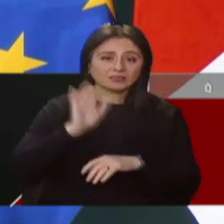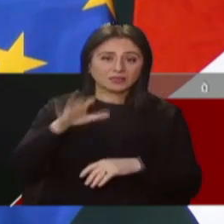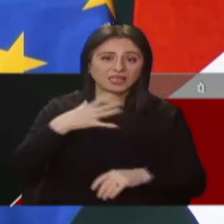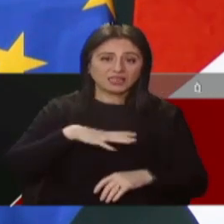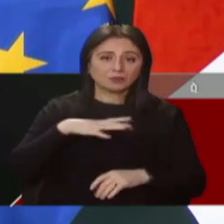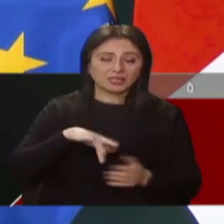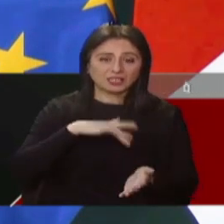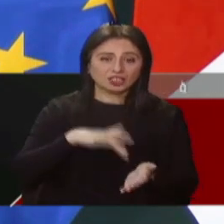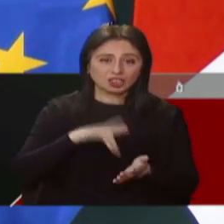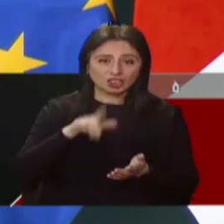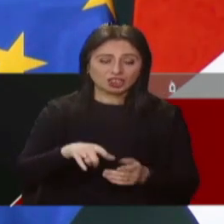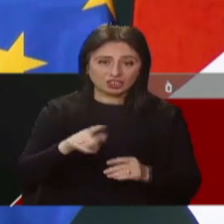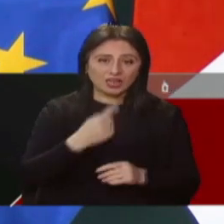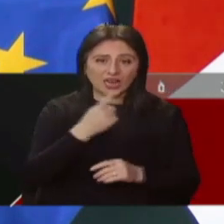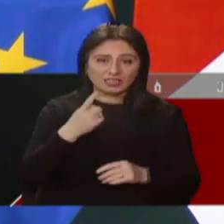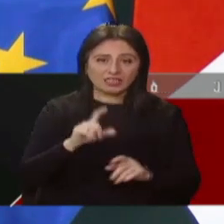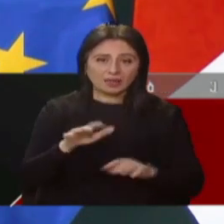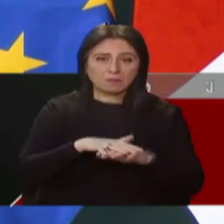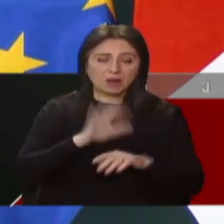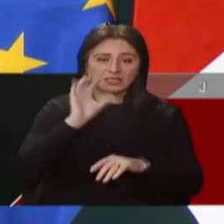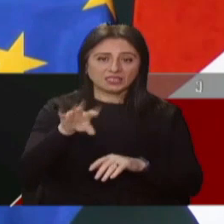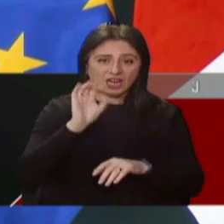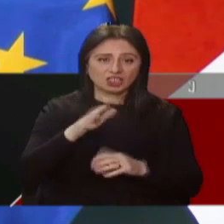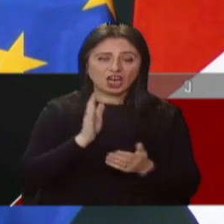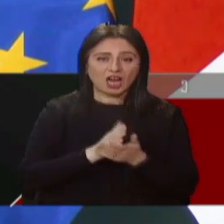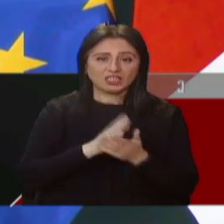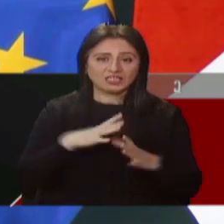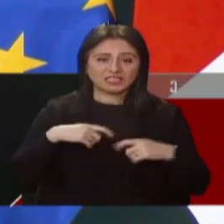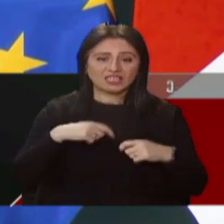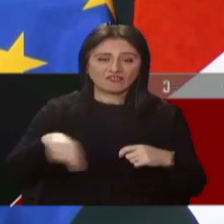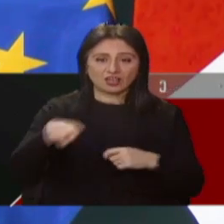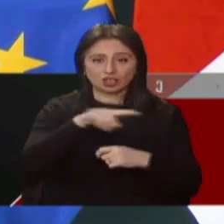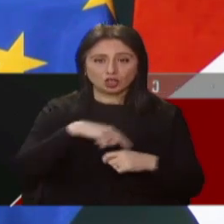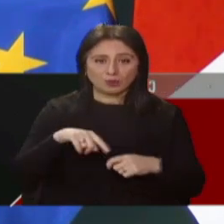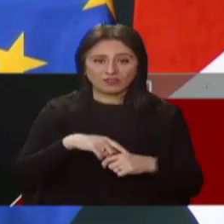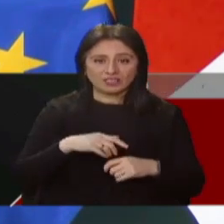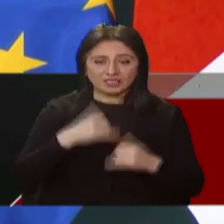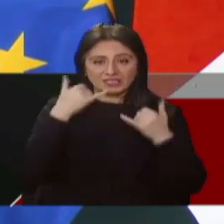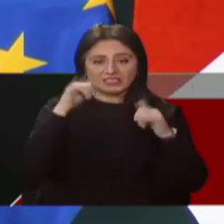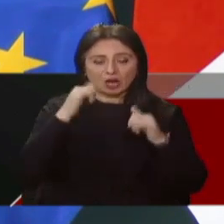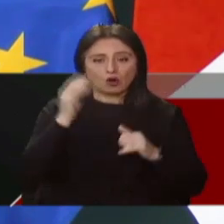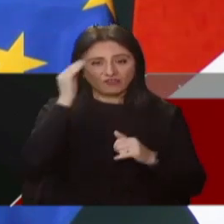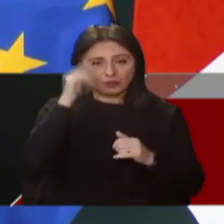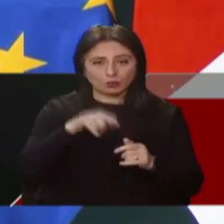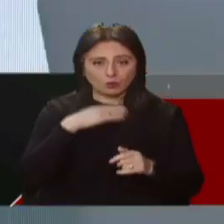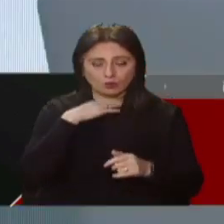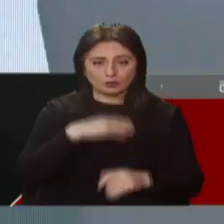ახდენდნენ ქალაქ თბილისში მდებარე ერთ-ერთ ბაზარში არსებული სავაჭრო ობიექტიდან საქონლის ხორცის სახით.